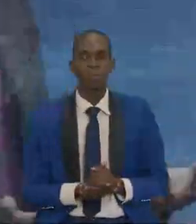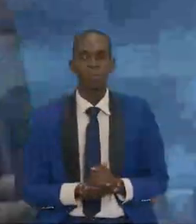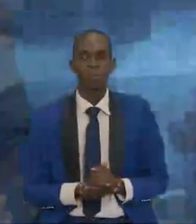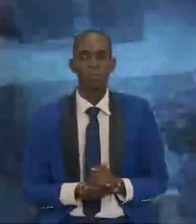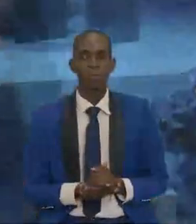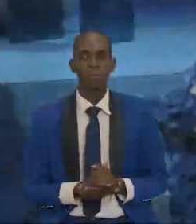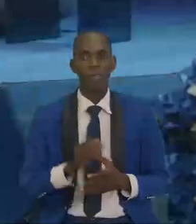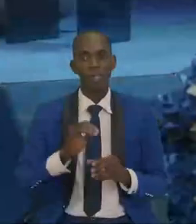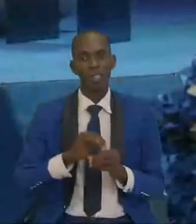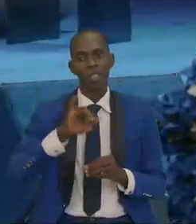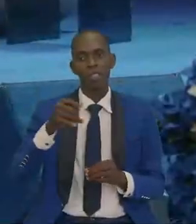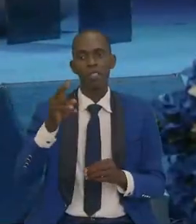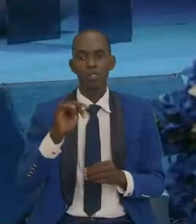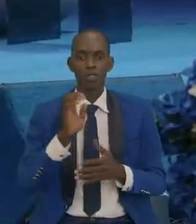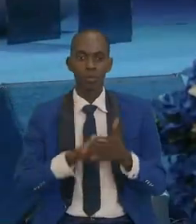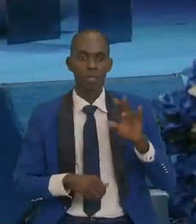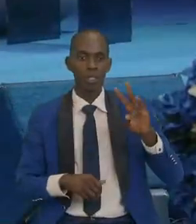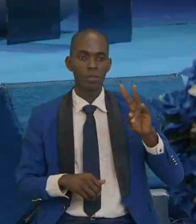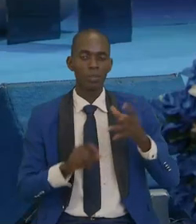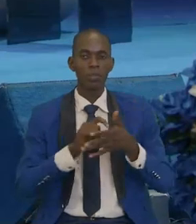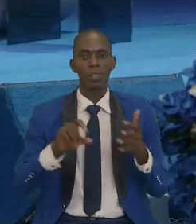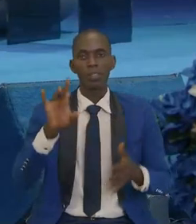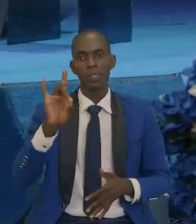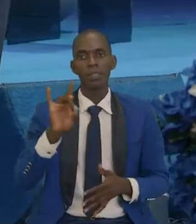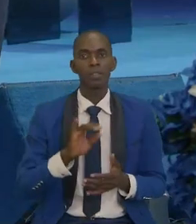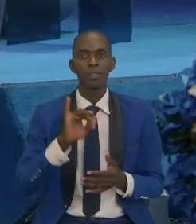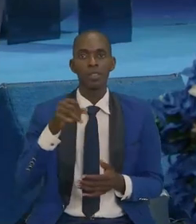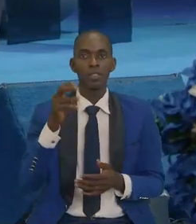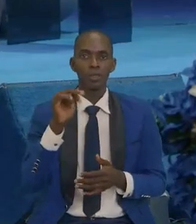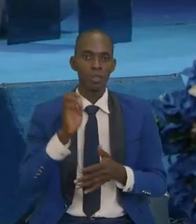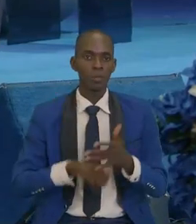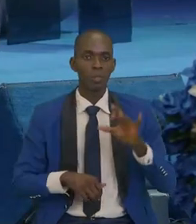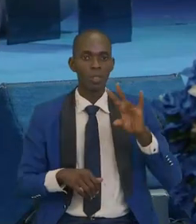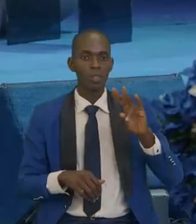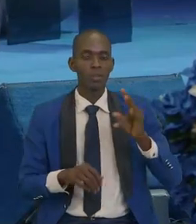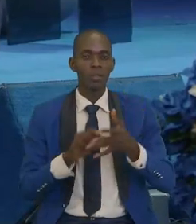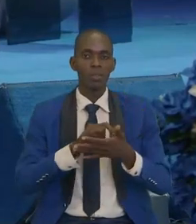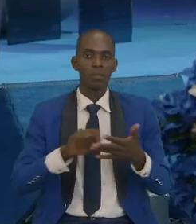du ciel. Voyons Jean 17, verset 8.